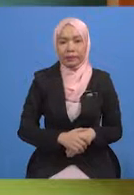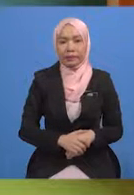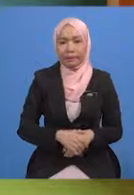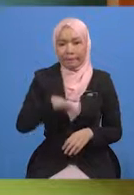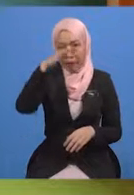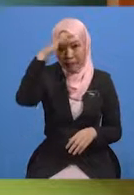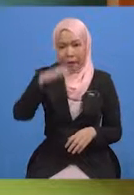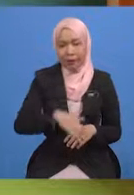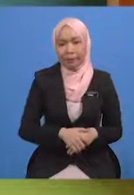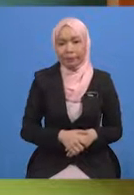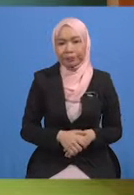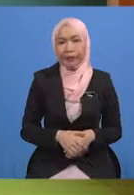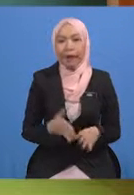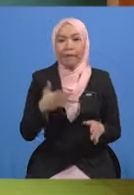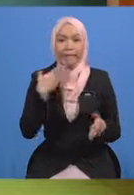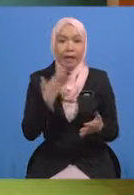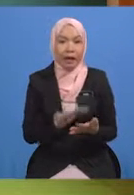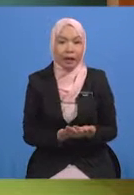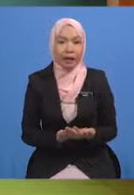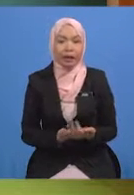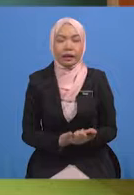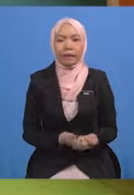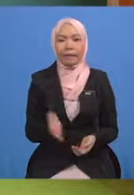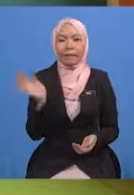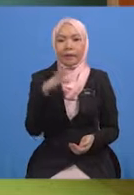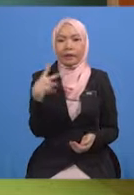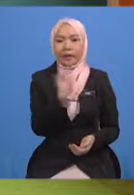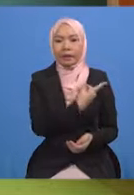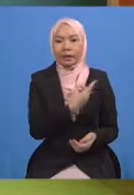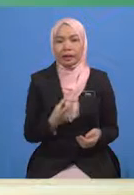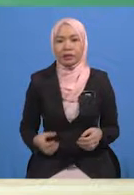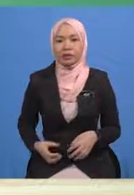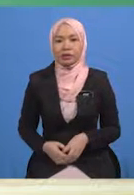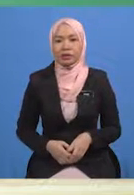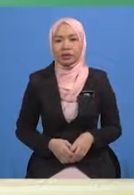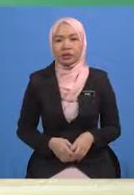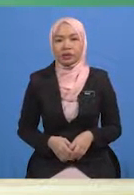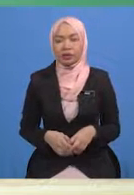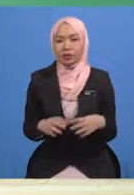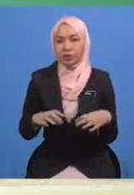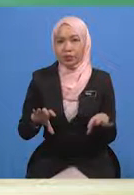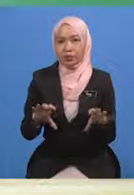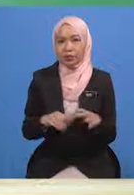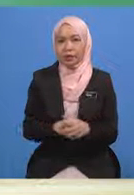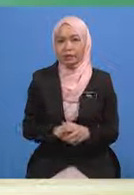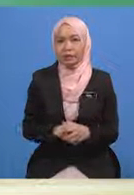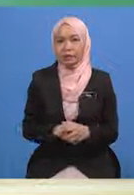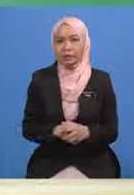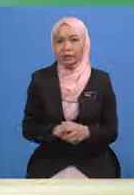Baiklah, murid-murid. Mari kita cuba mereka cipta model bentuk muka